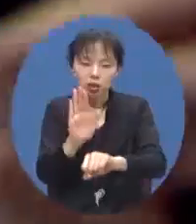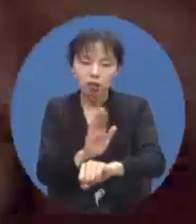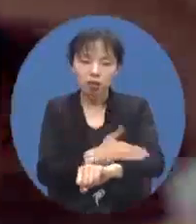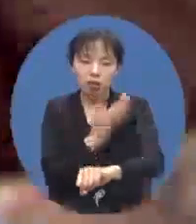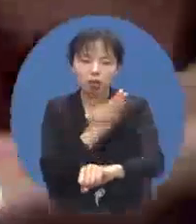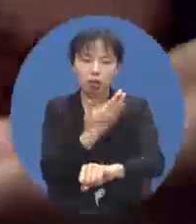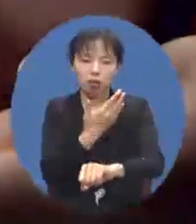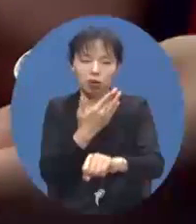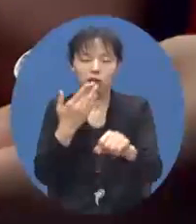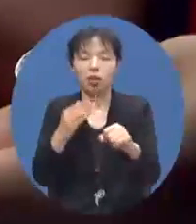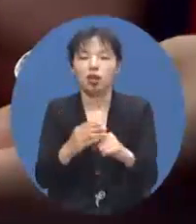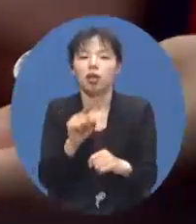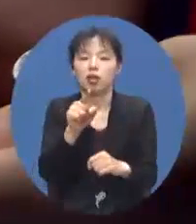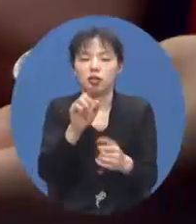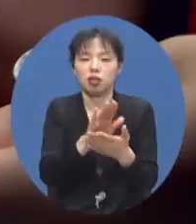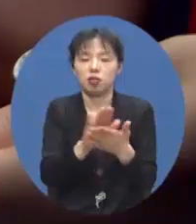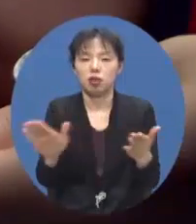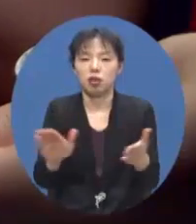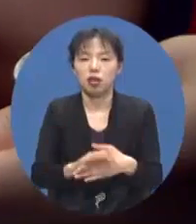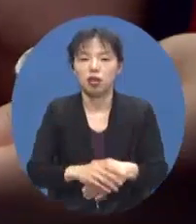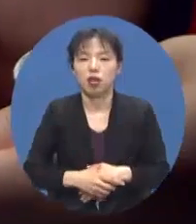셈입니다.